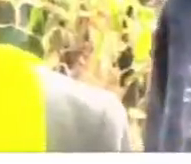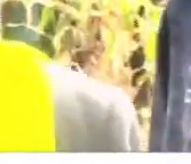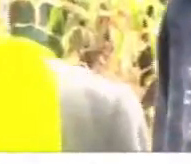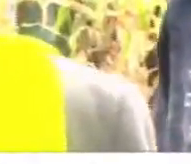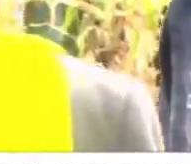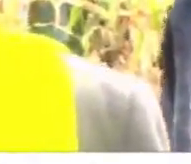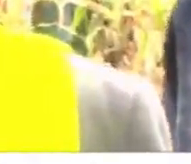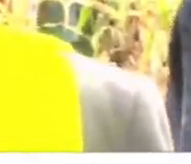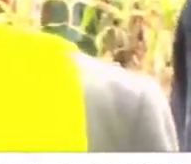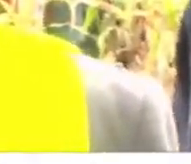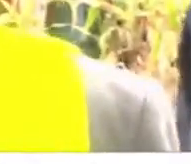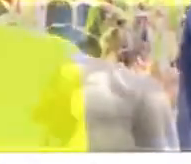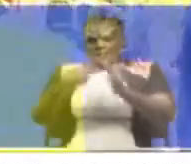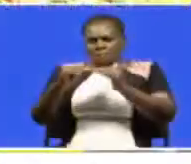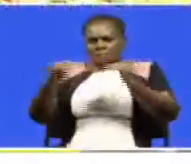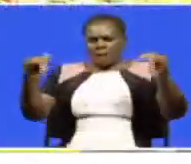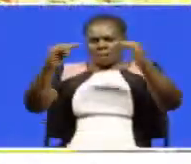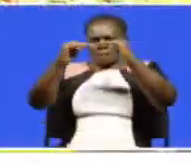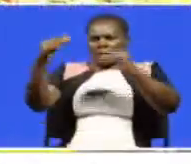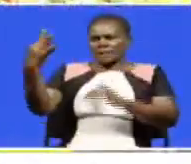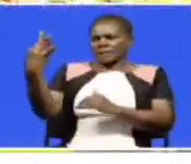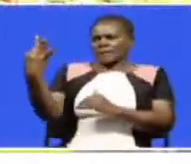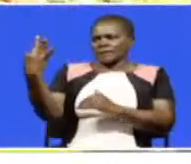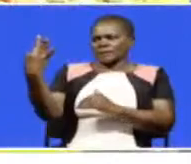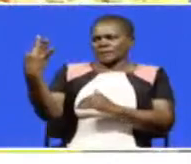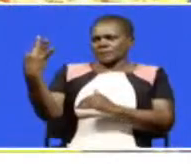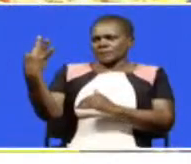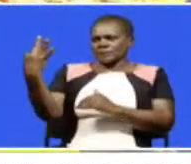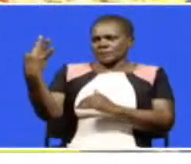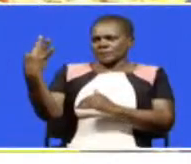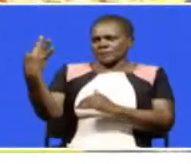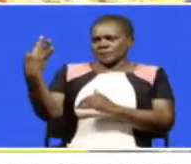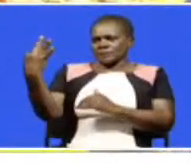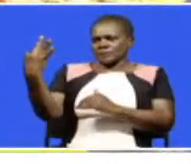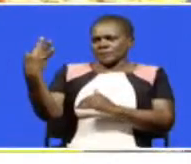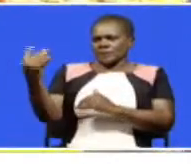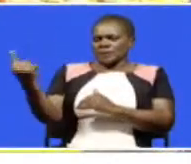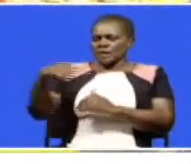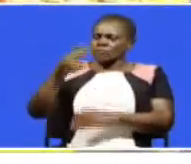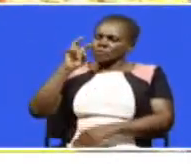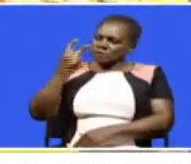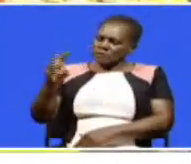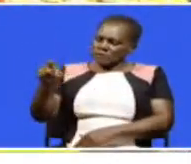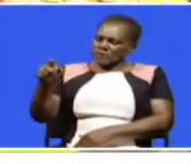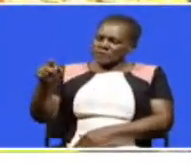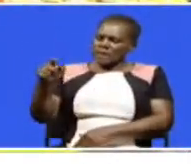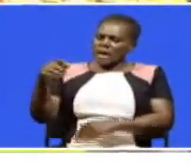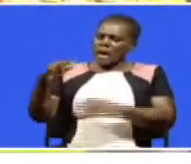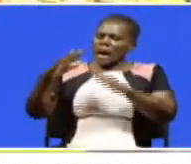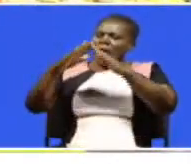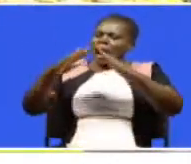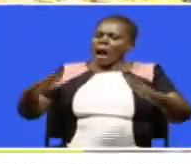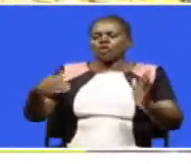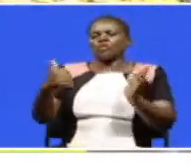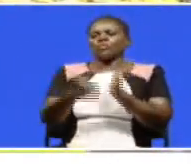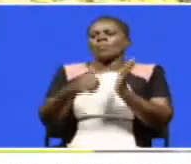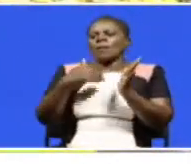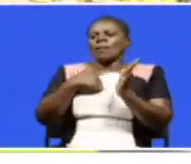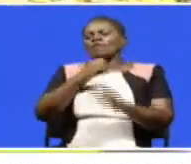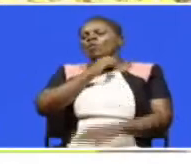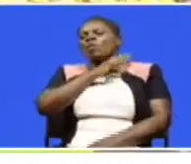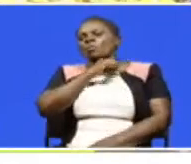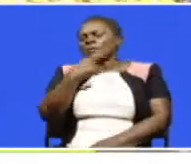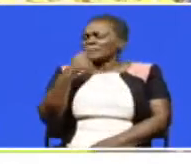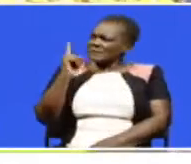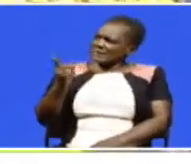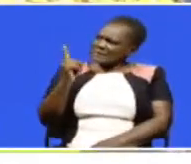Kuwa na shida. Ikuwa ghorofa ya 3, watu wa hii kijiji walijitokeza na wakaona hiyo nyumba imeinama kidogo. Na wakaanza kuteta,